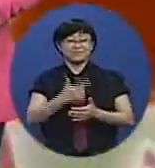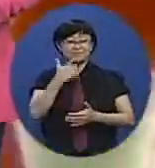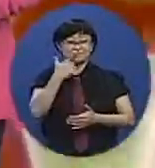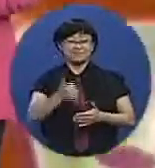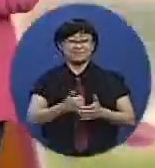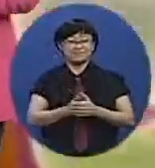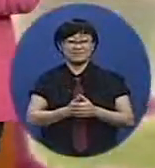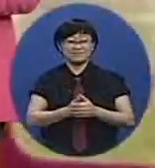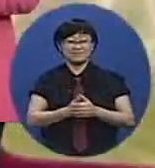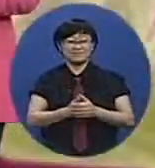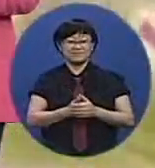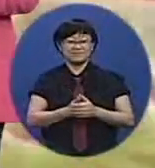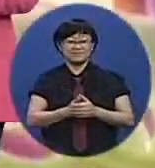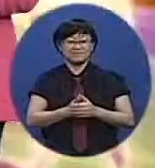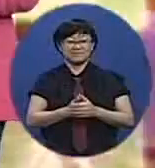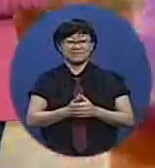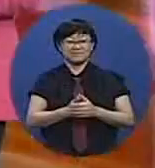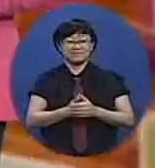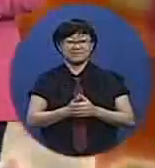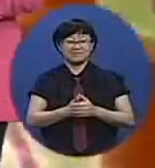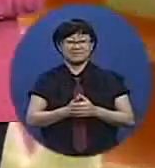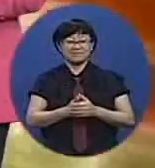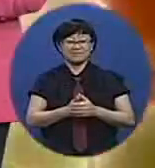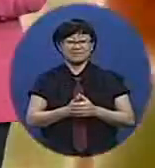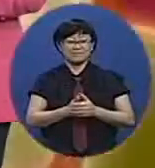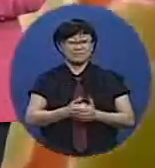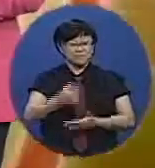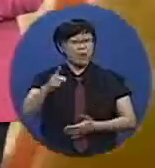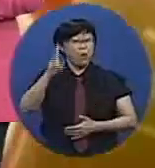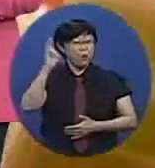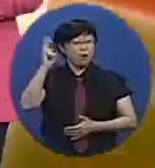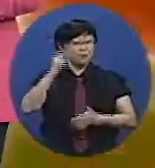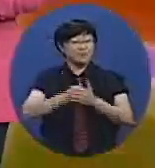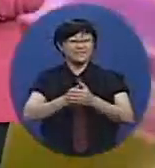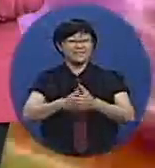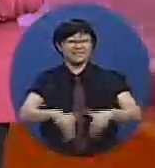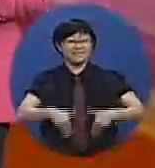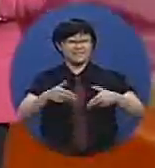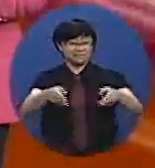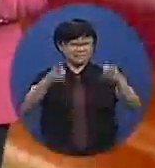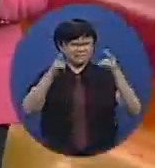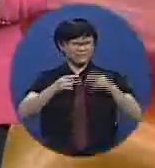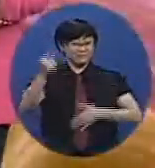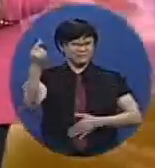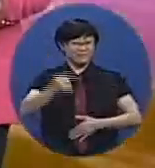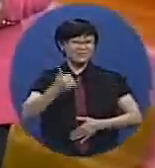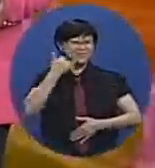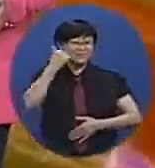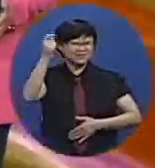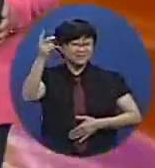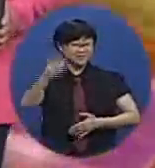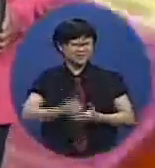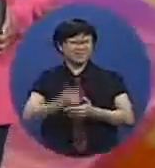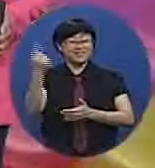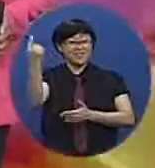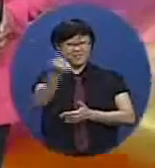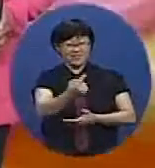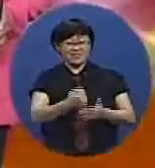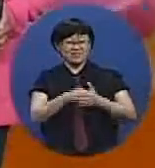MC, 예, MC님들 이남에 오시는 길이 있으면은 네. 저를 그 전화번호에 한번 찾아주시면